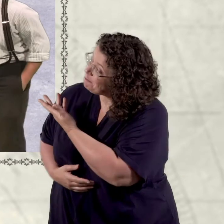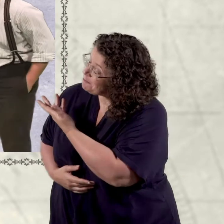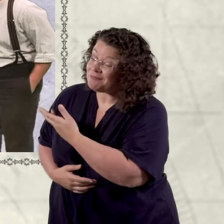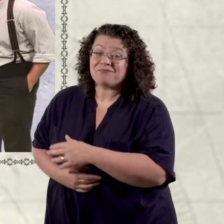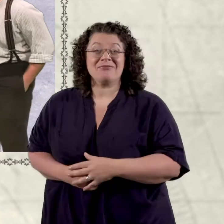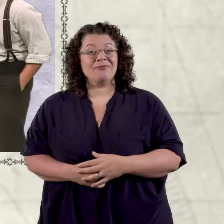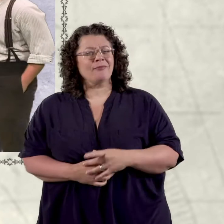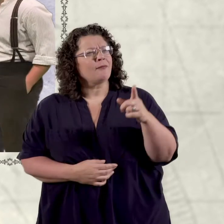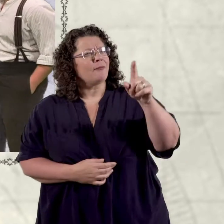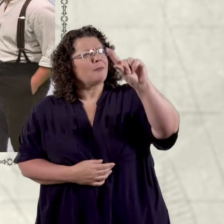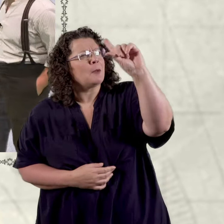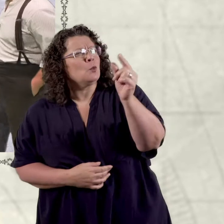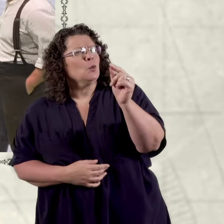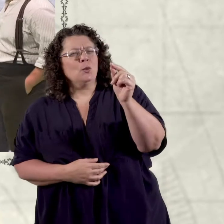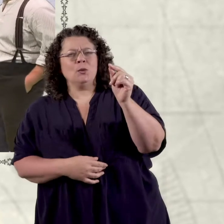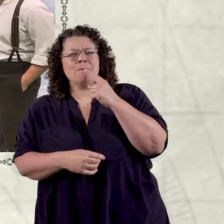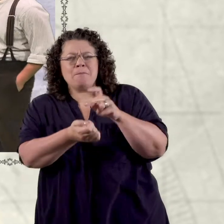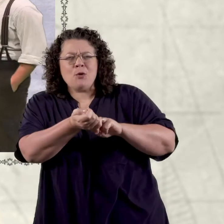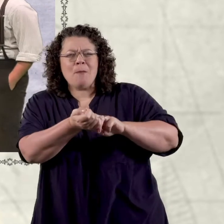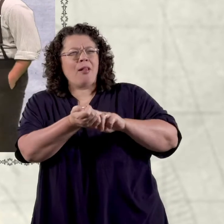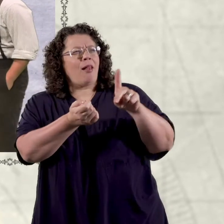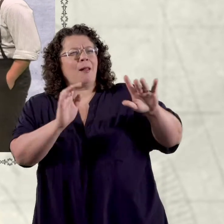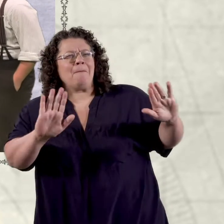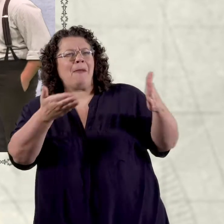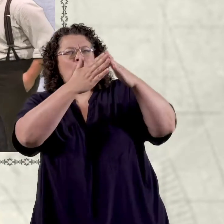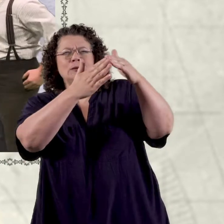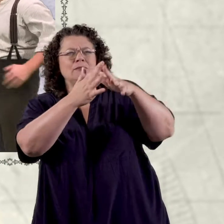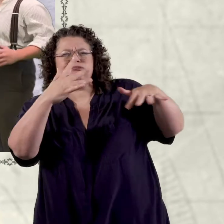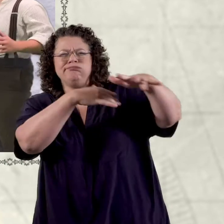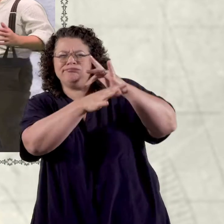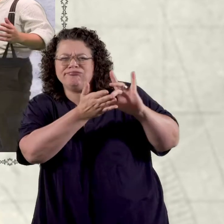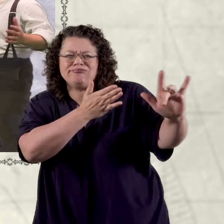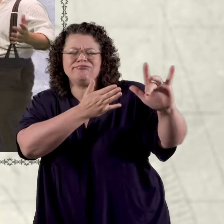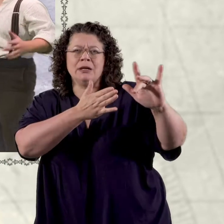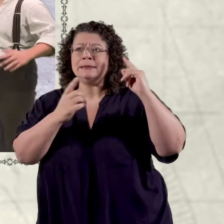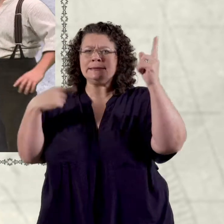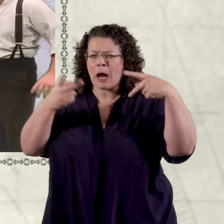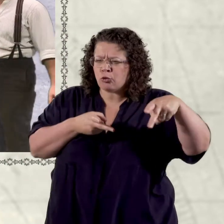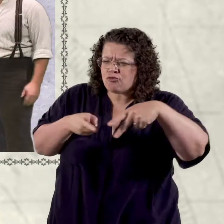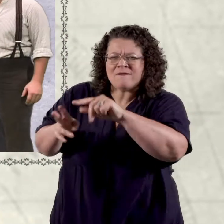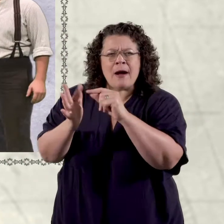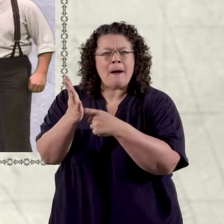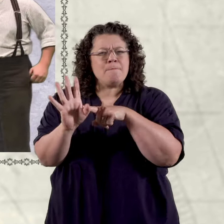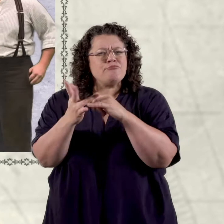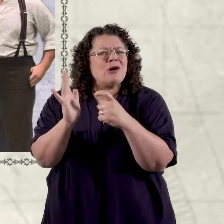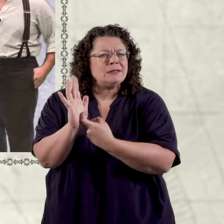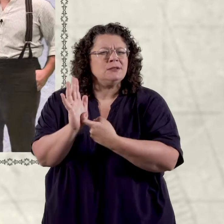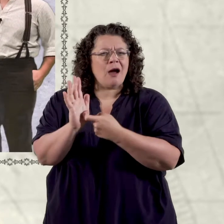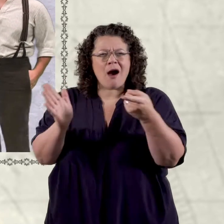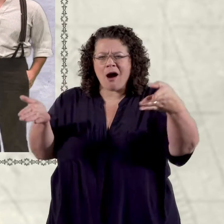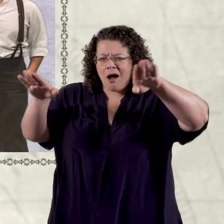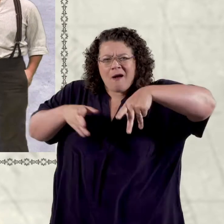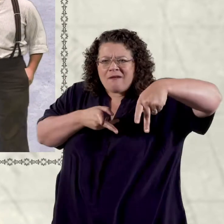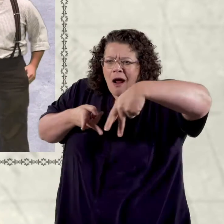gilydd? Dim ond lleiad borffor ar fin y mynydd llwm a sŵn